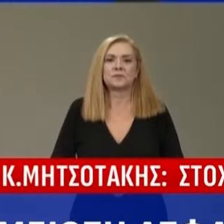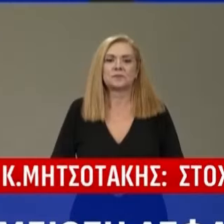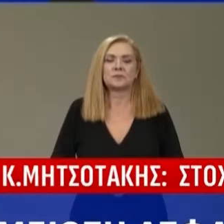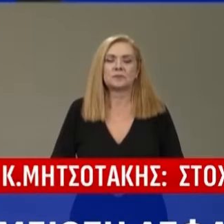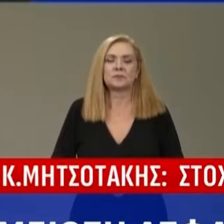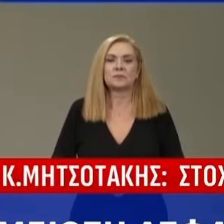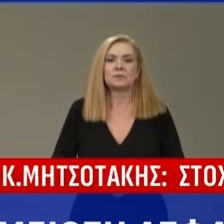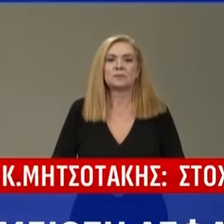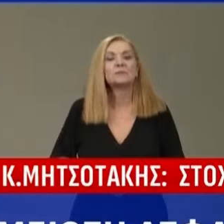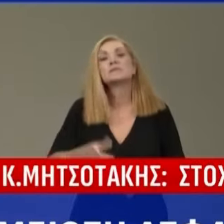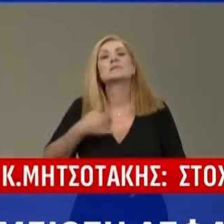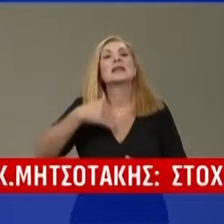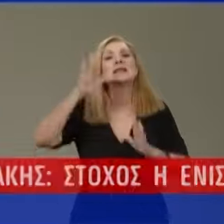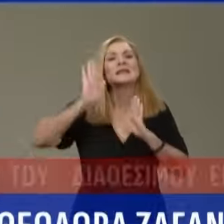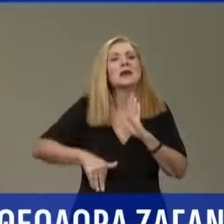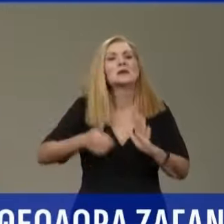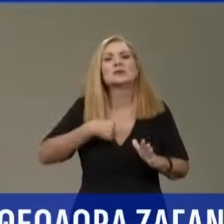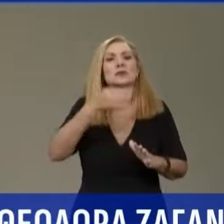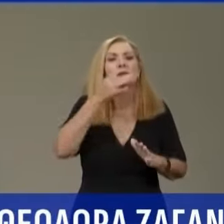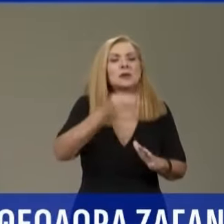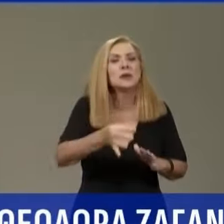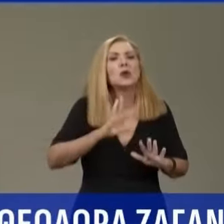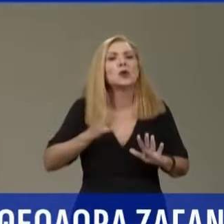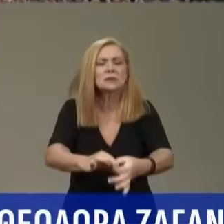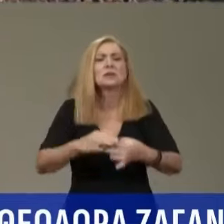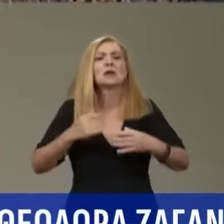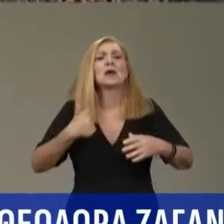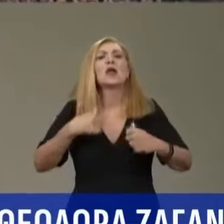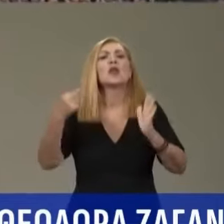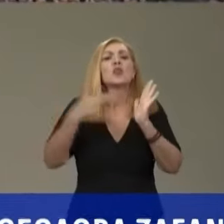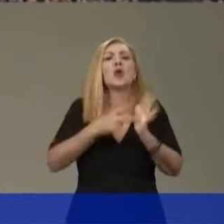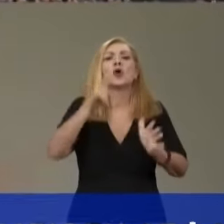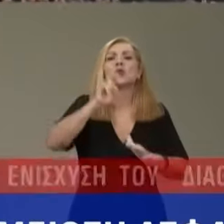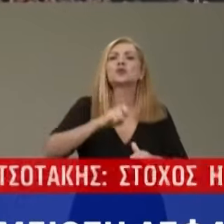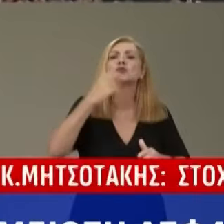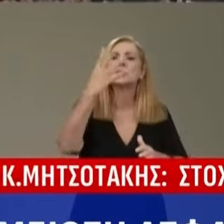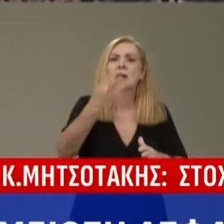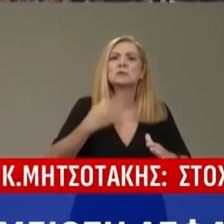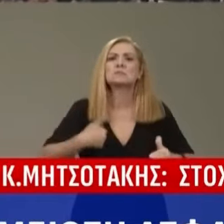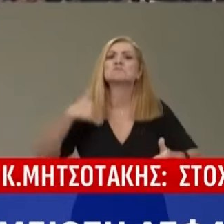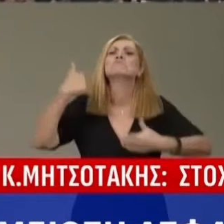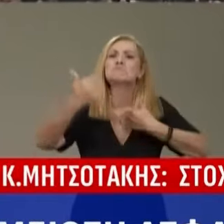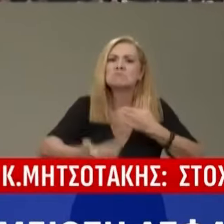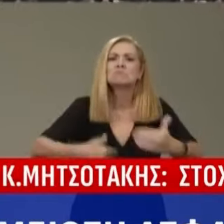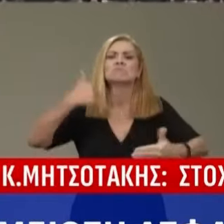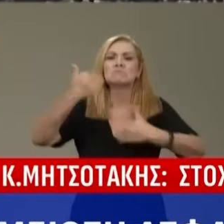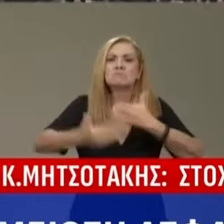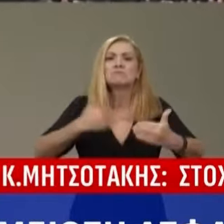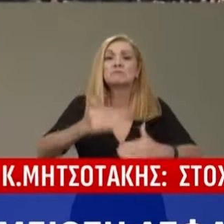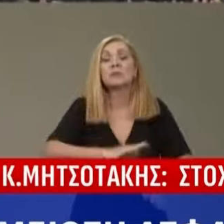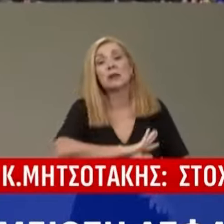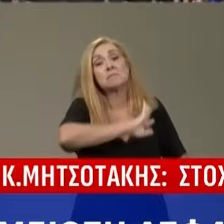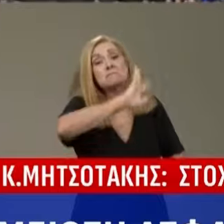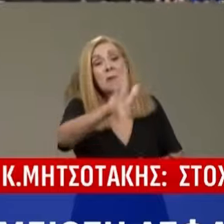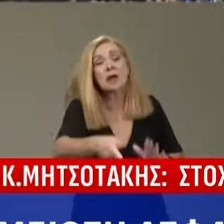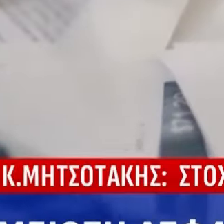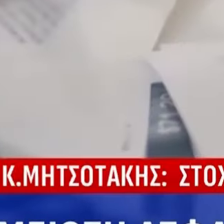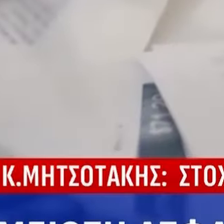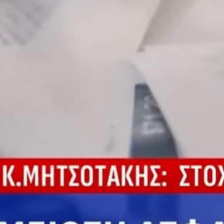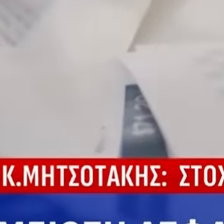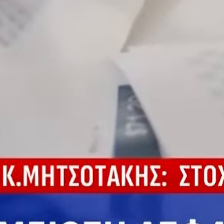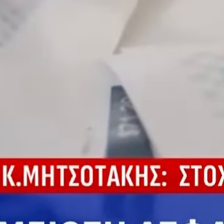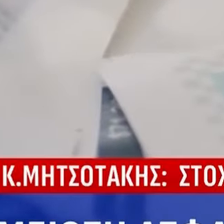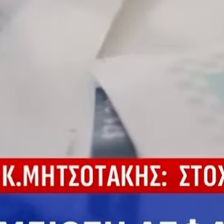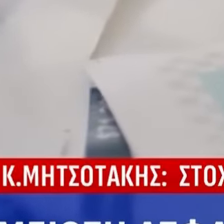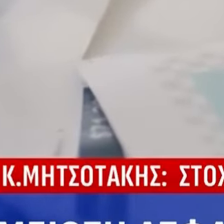πολιτών να βρίσκεται στο επίκεντρο της ομιλίας του Πρωθυπουργού στη Διεθνή Έκθεση Θεσσαλονίκης, ο Κυριάκος Μητσοτάκης ανακοίνωσε το πλαίσιο των παρεμβάσεων